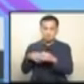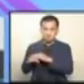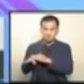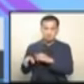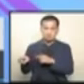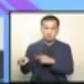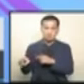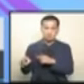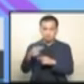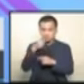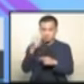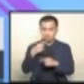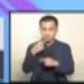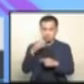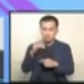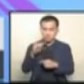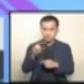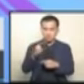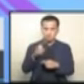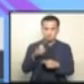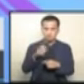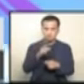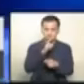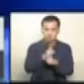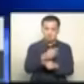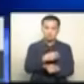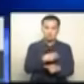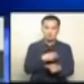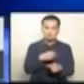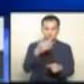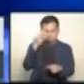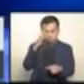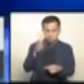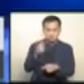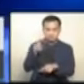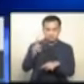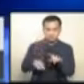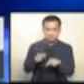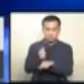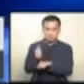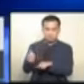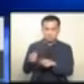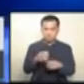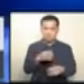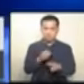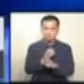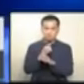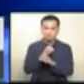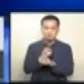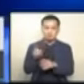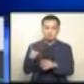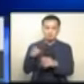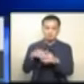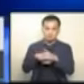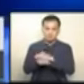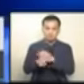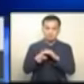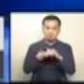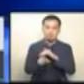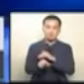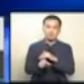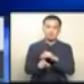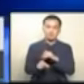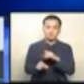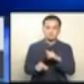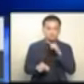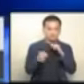papasukin mo yan dahil tumawag yung crime, legit mga yan. Kasi sir, hindi natin siya masisisi, nag-iingat lang siya dahil kapag yan po'y napasok yung garahe at